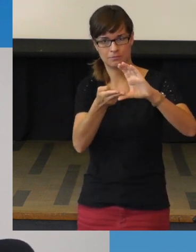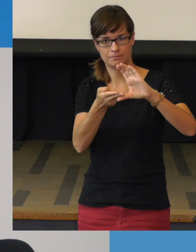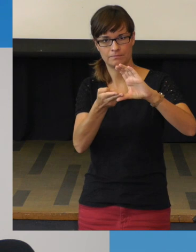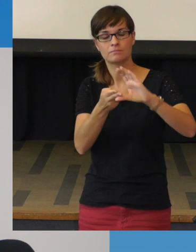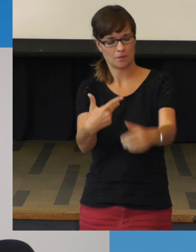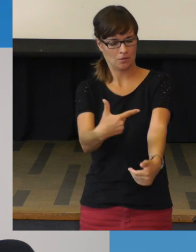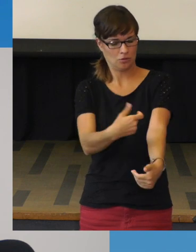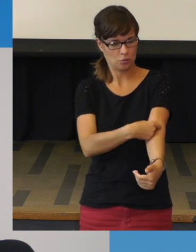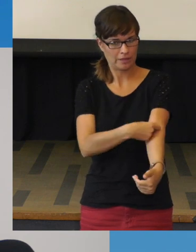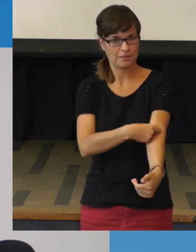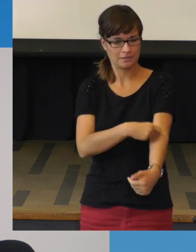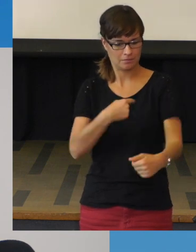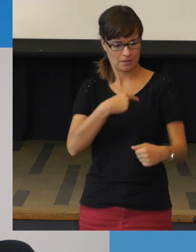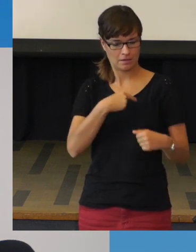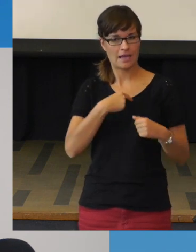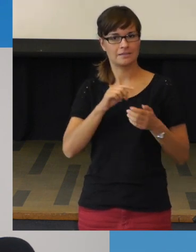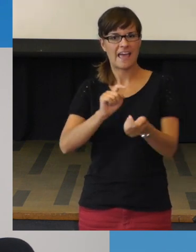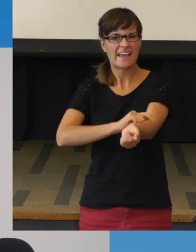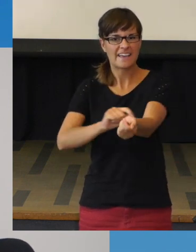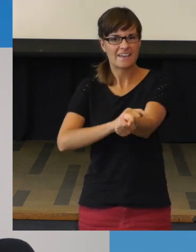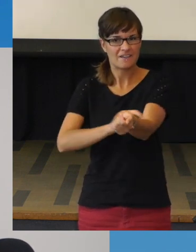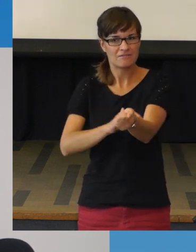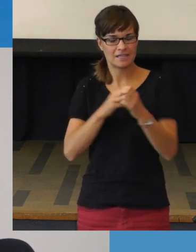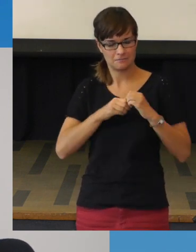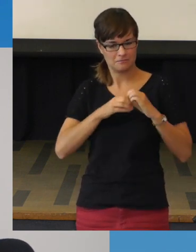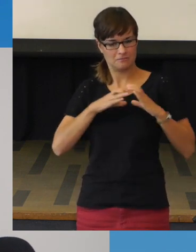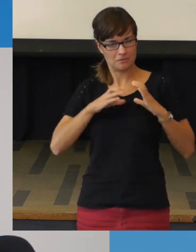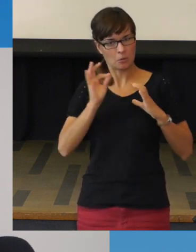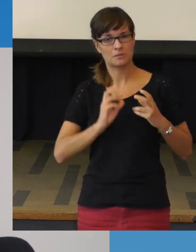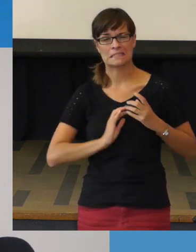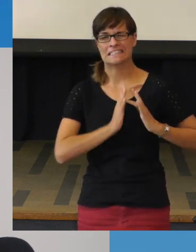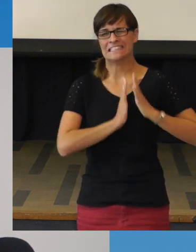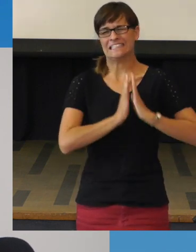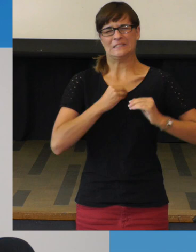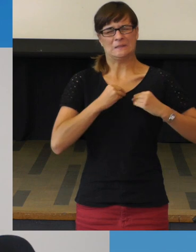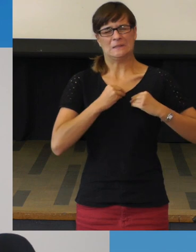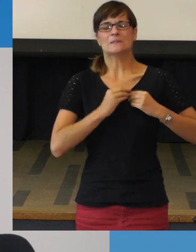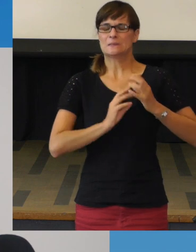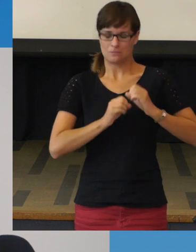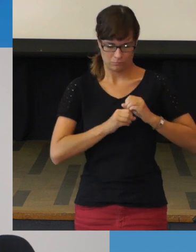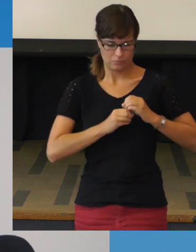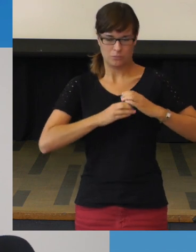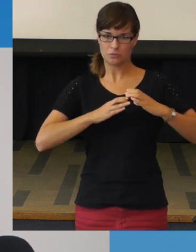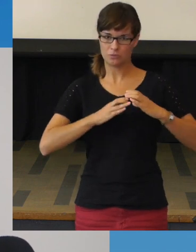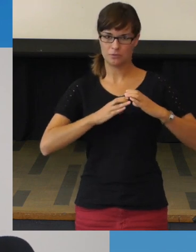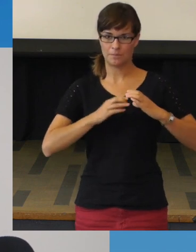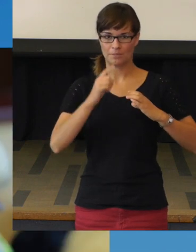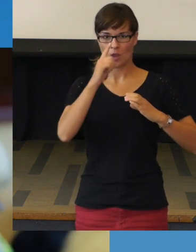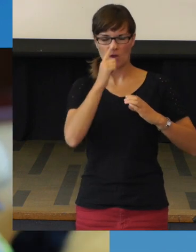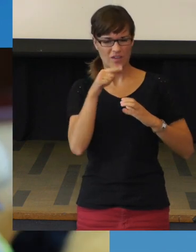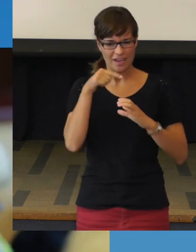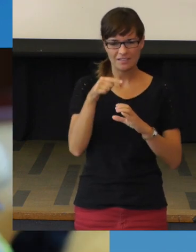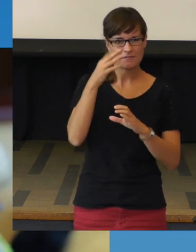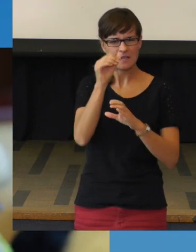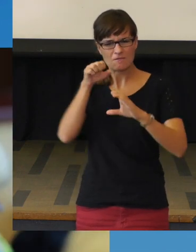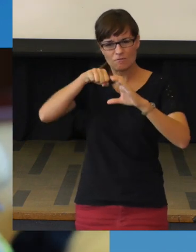was die Herzkranzgefäße erweitert. Das kann für einen Moment relativ unangenehm sein. Und in dem minder durchbluteten Bereich zeigt sich dann